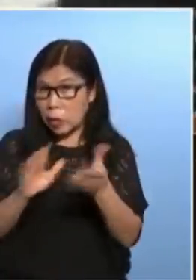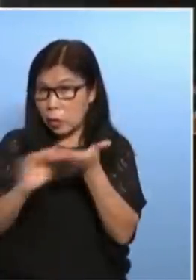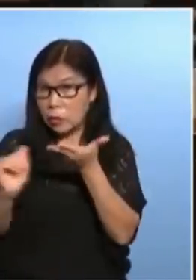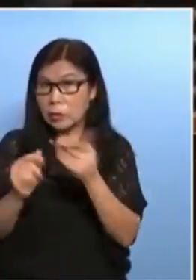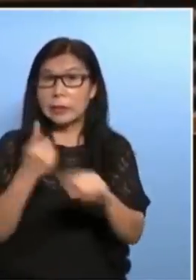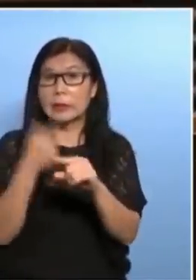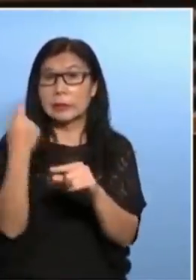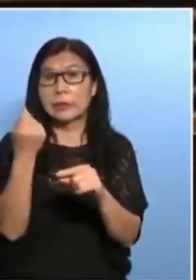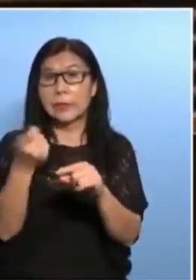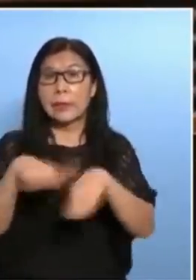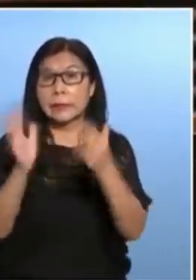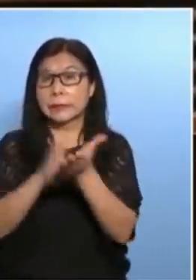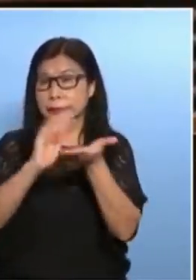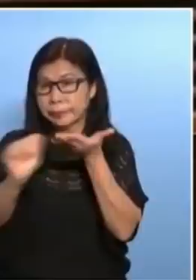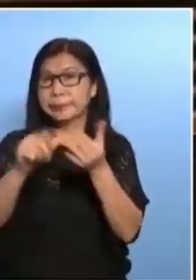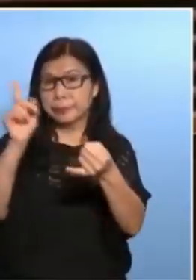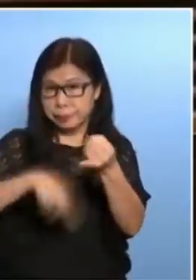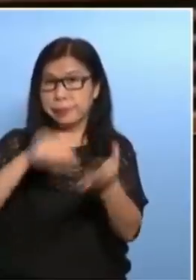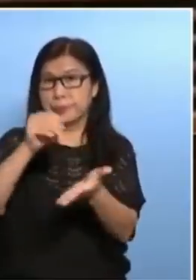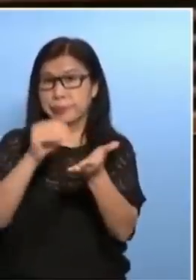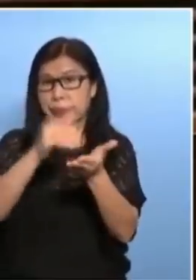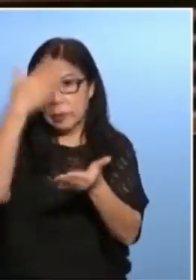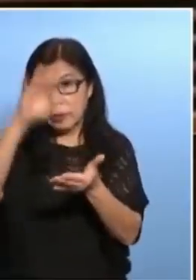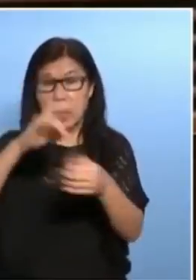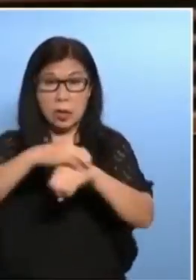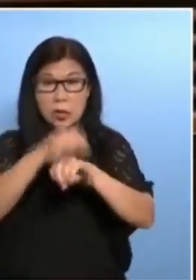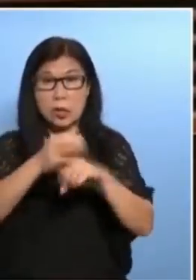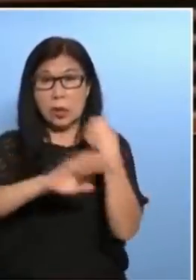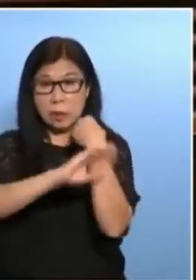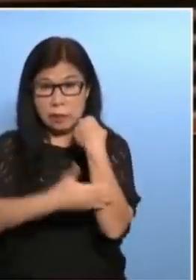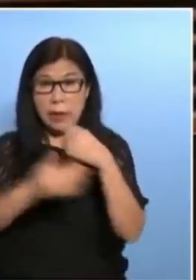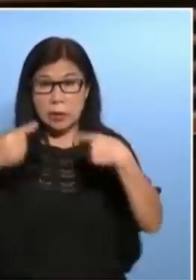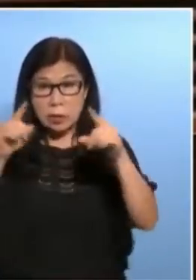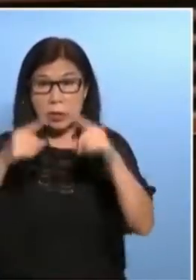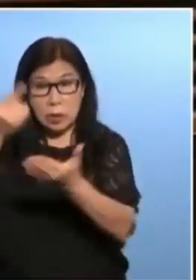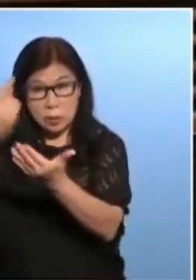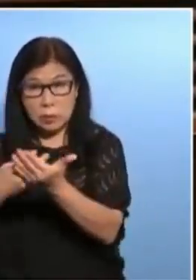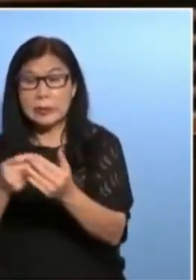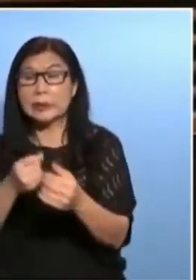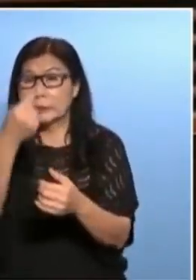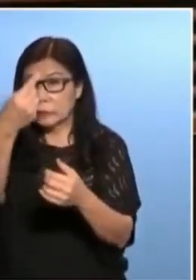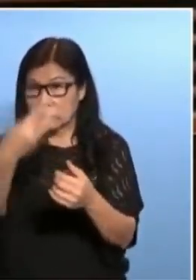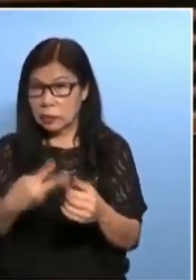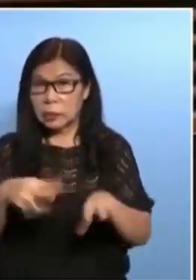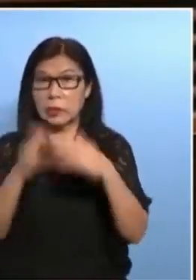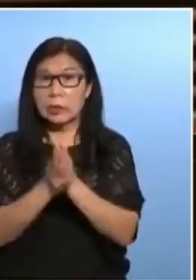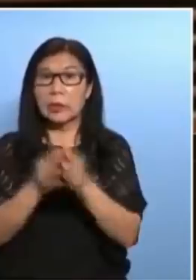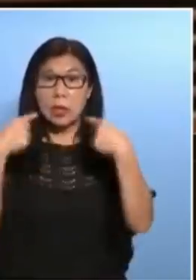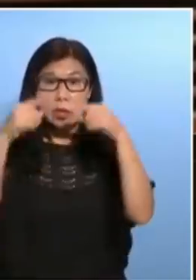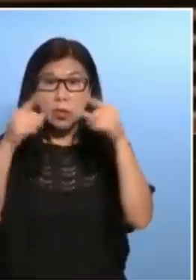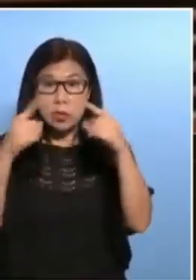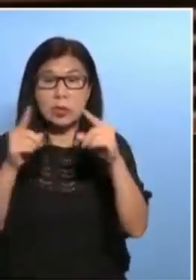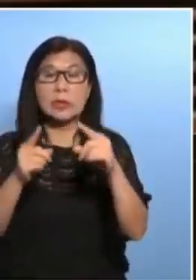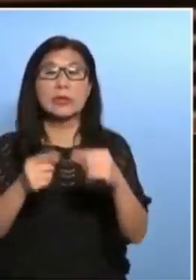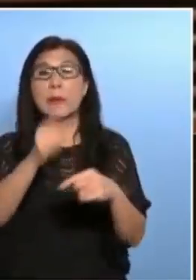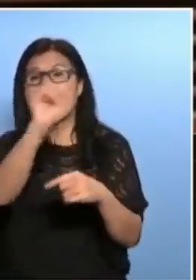個簡單而有清晰的結論。國歌條例草案的目的是有幾個的，包括列明奏唱國歌的